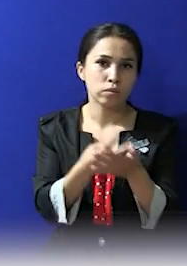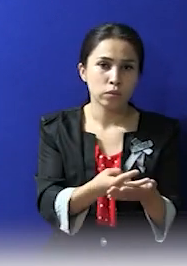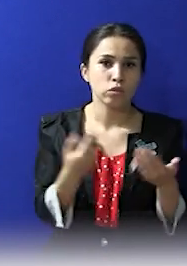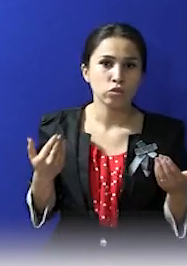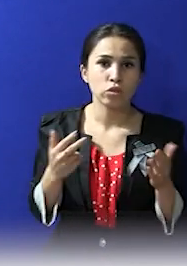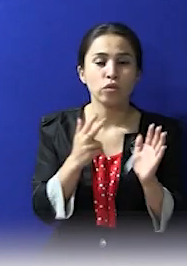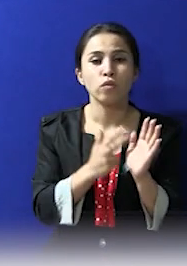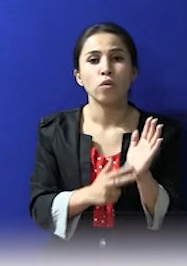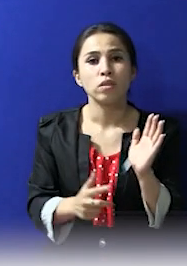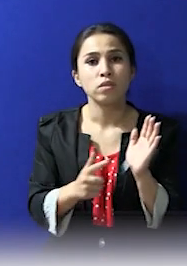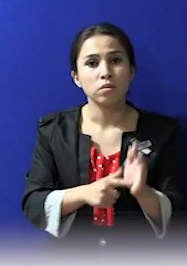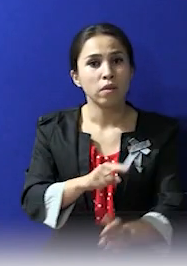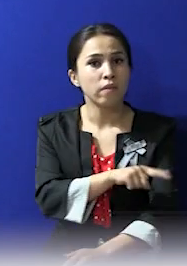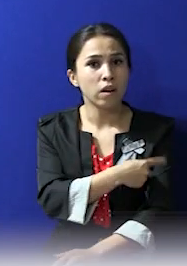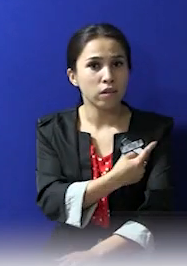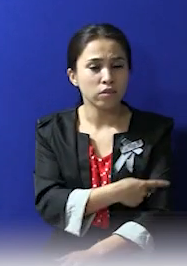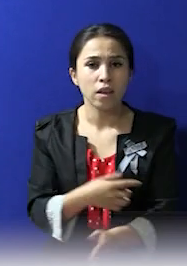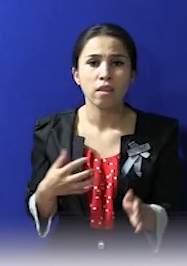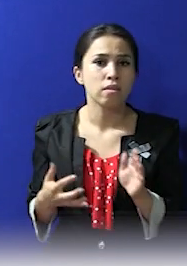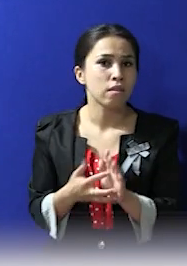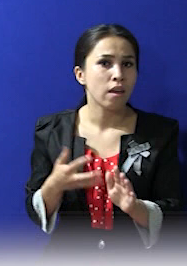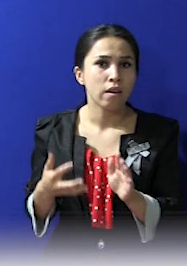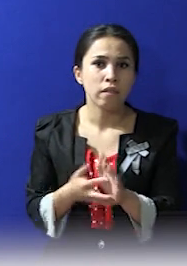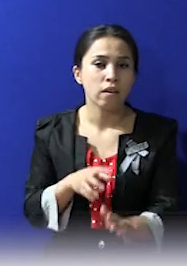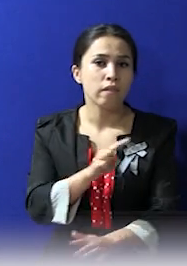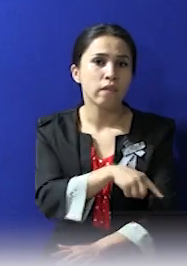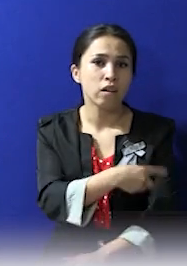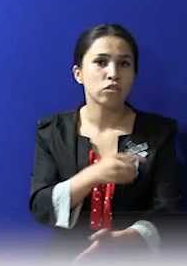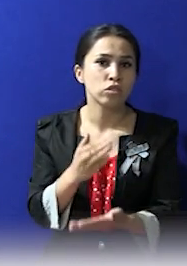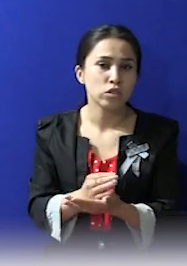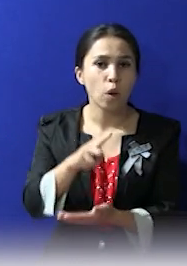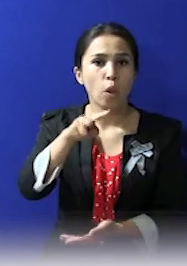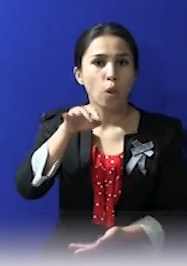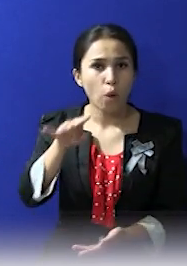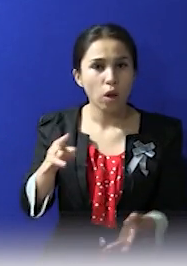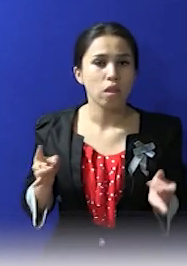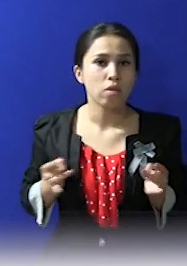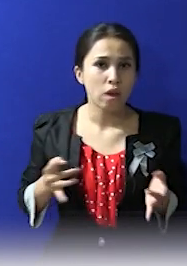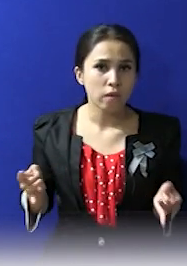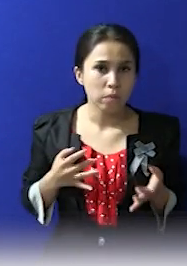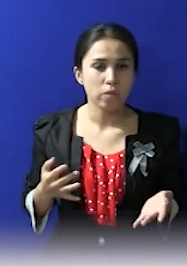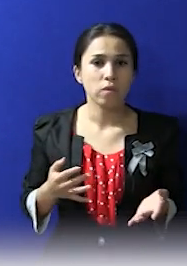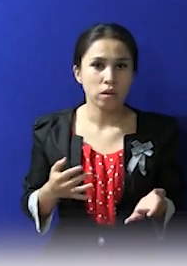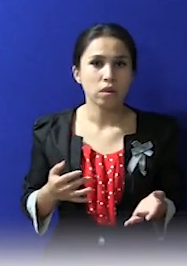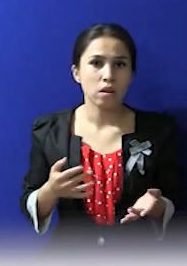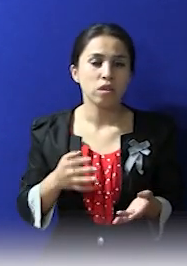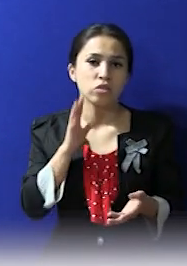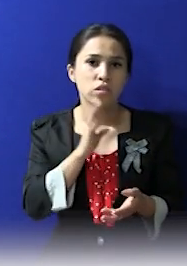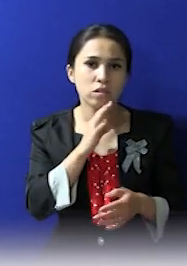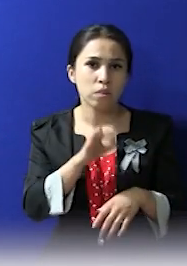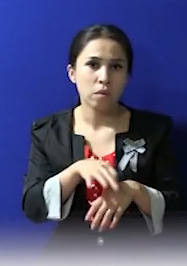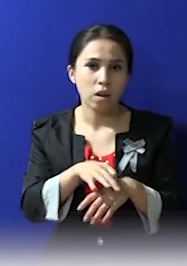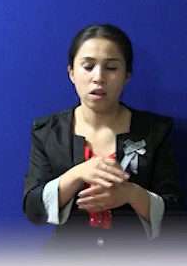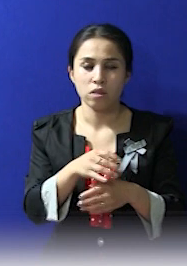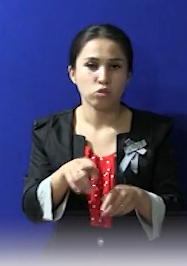54,4 тысяч человек получили адресную социальную помощь на общую сумму в 2,3 миллиарда тенге. Выдача